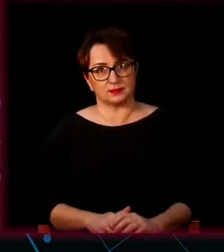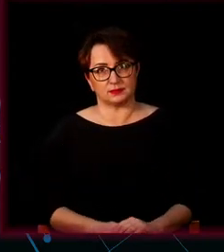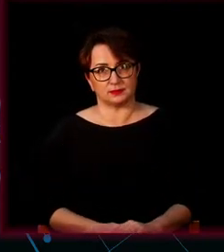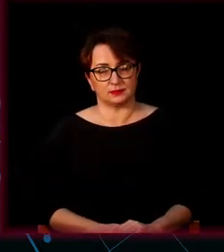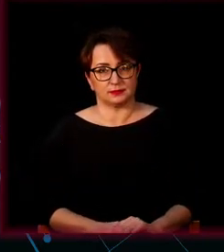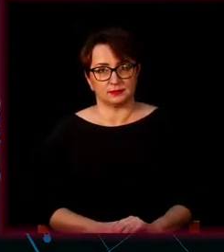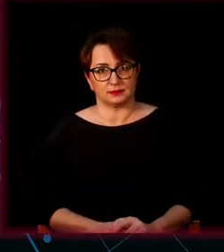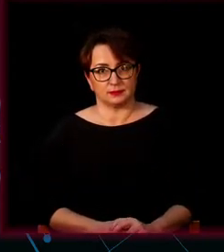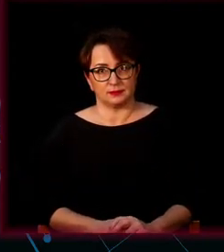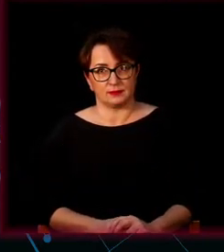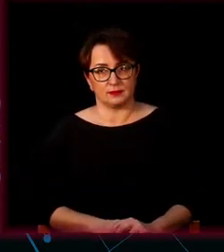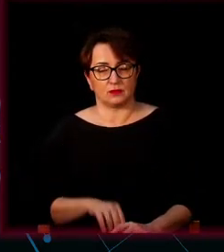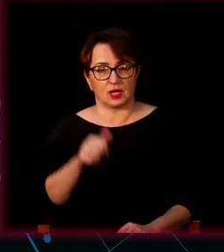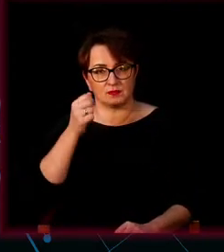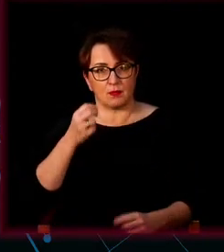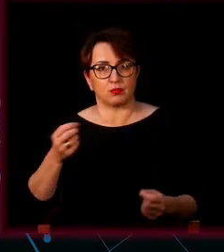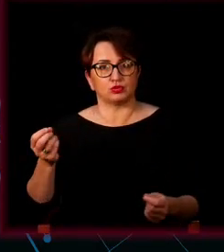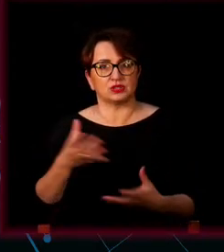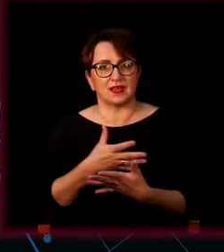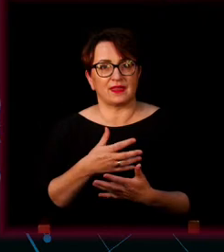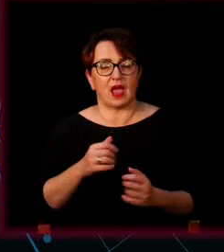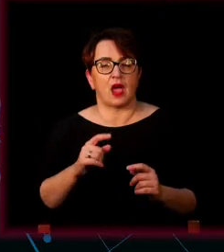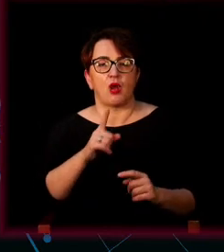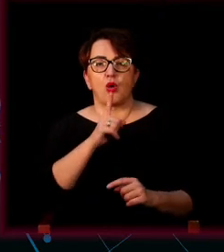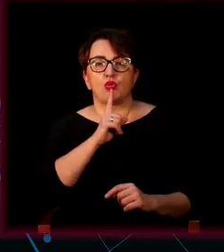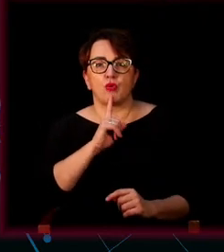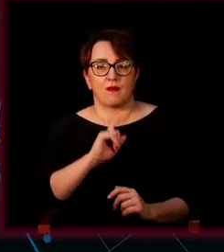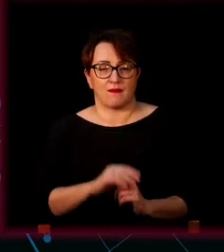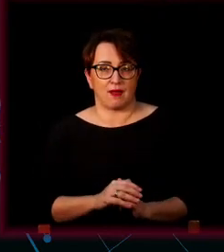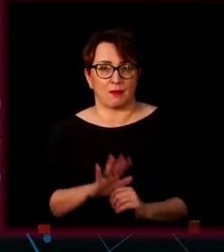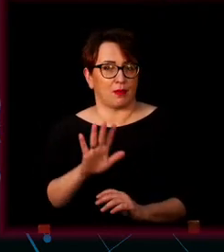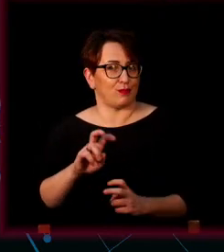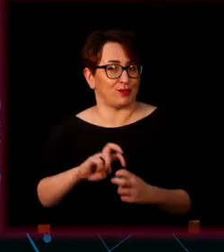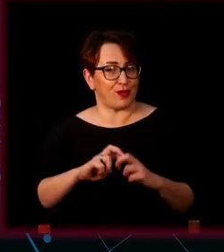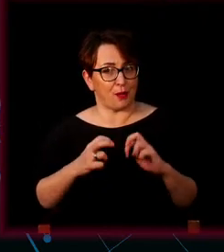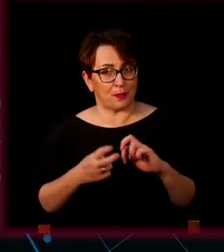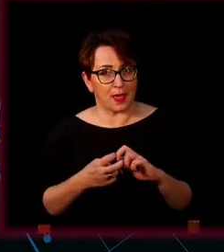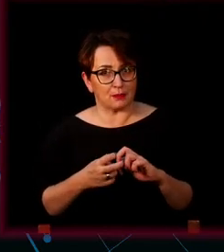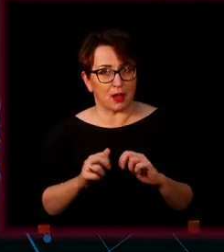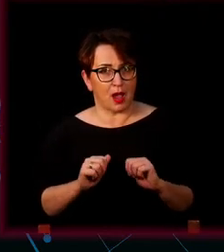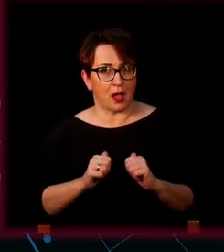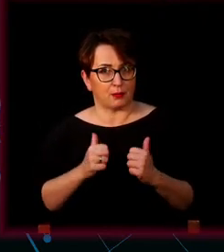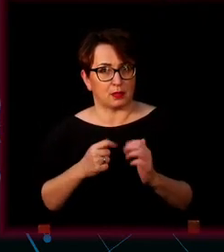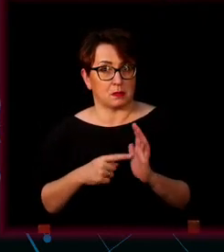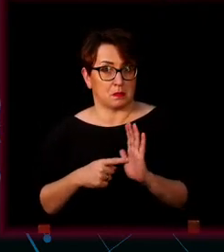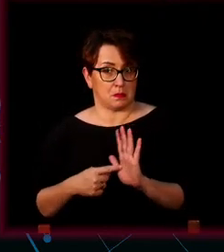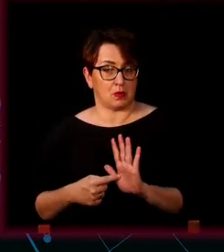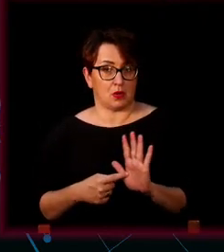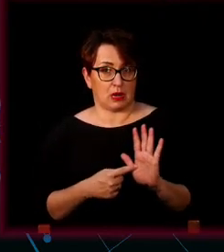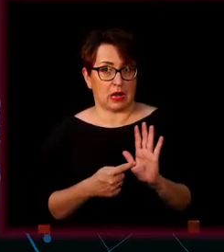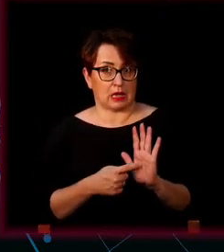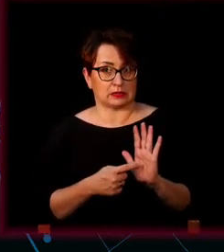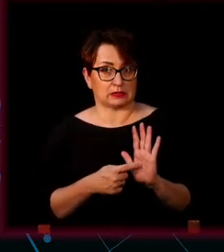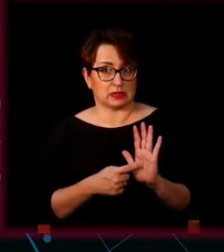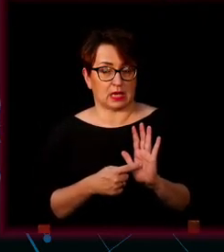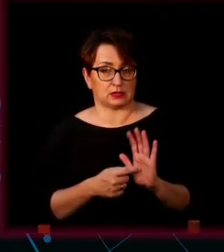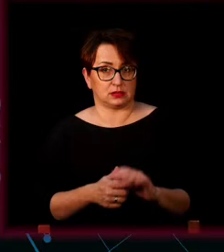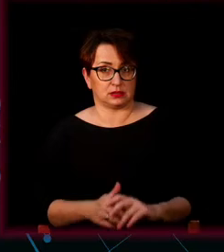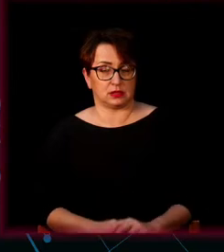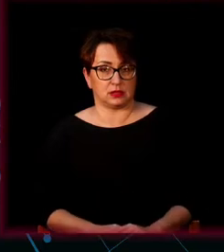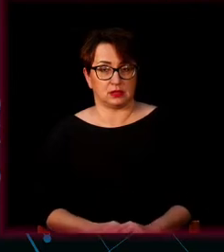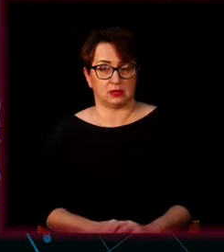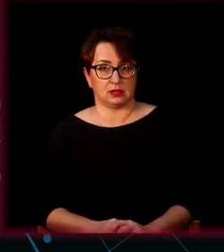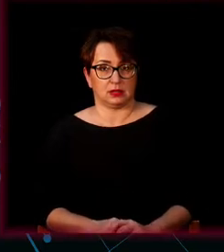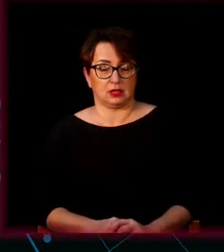przez tę pustynię lodową, że ma problem z tym, żeby pokazać, tak, tutaj w tym wypadku, żeby